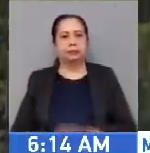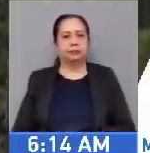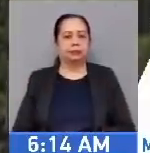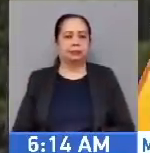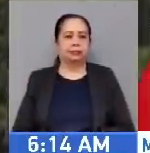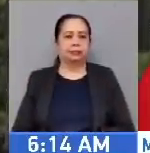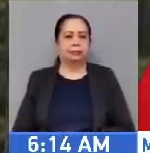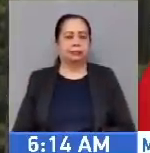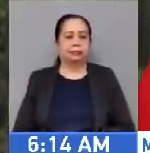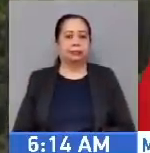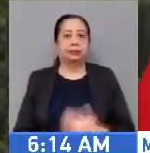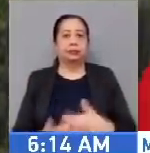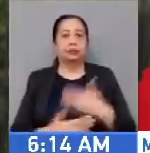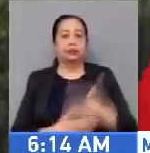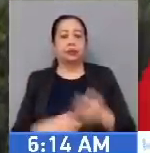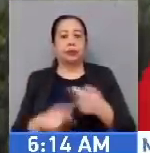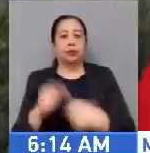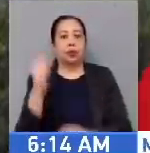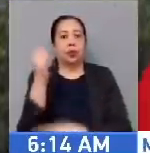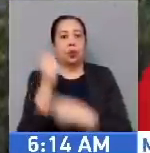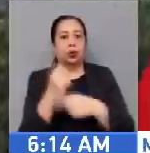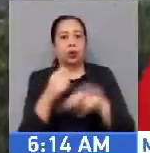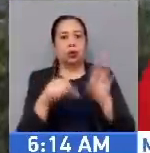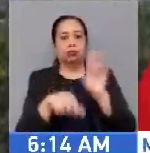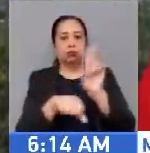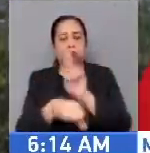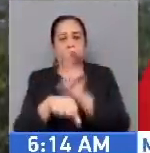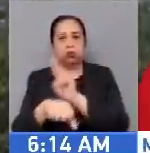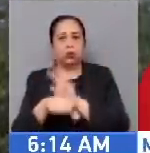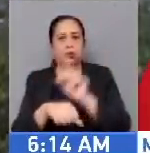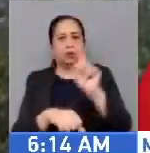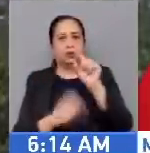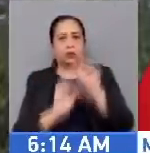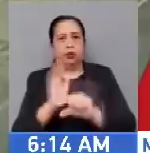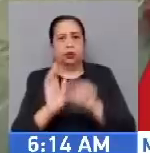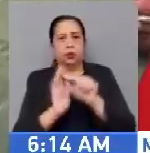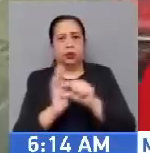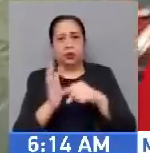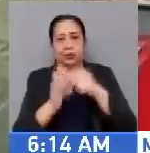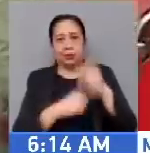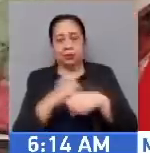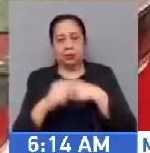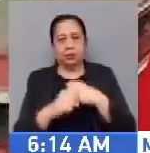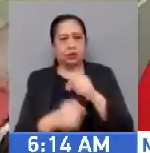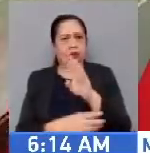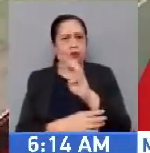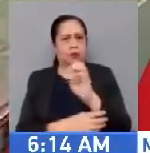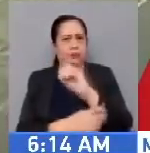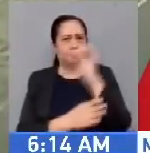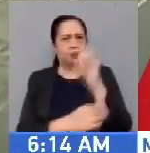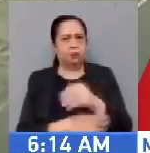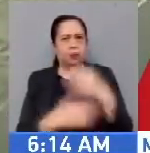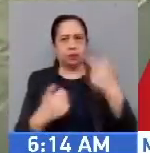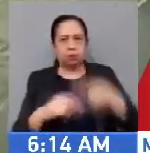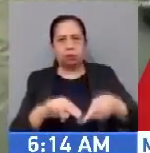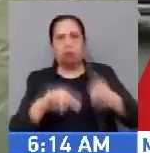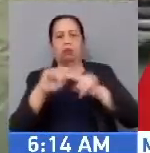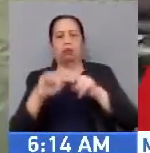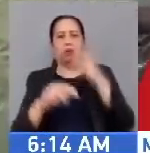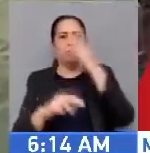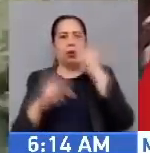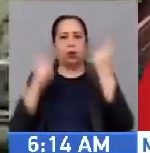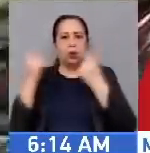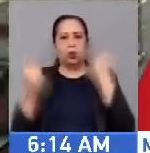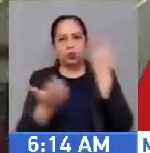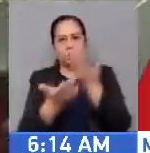Base sa hotel occupancy rate para sa first quarter ngayong taon, 400% ang itinaas sa tourist arrival ng Davao